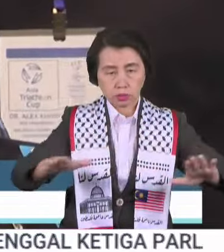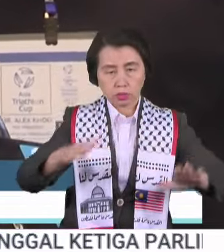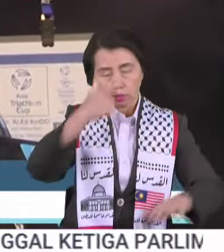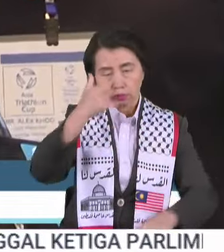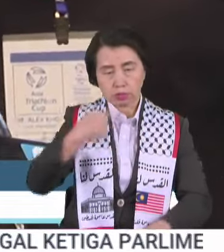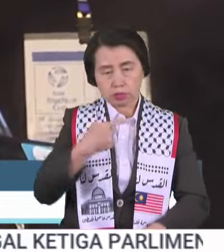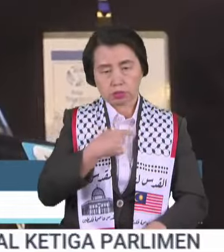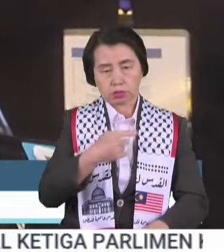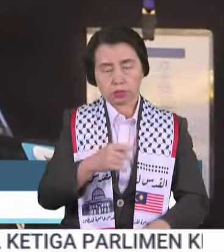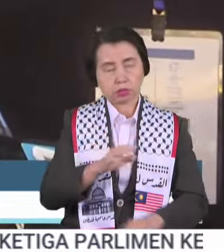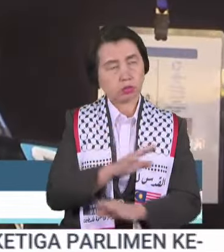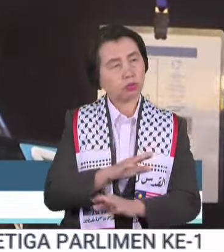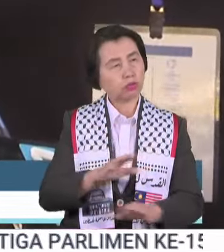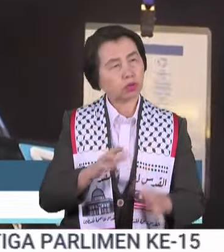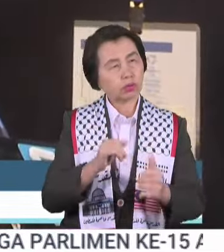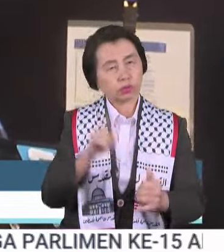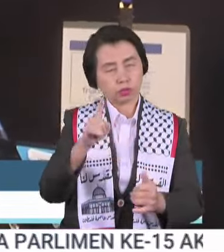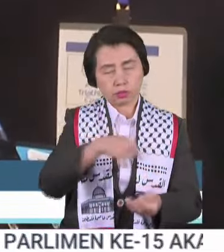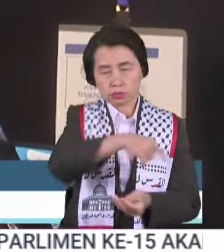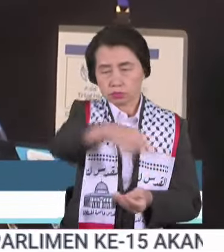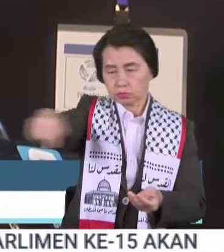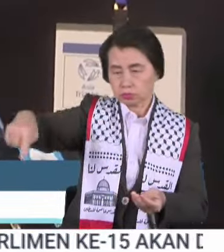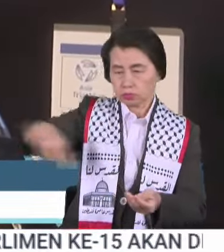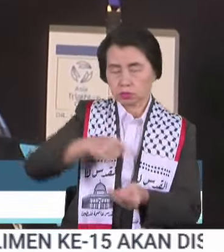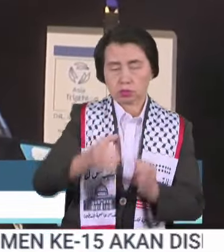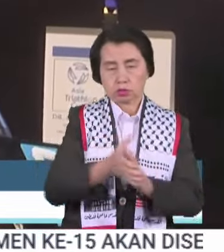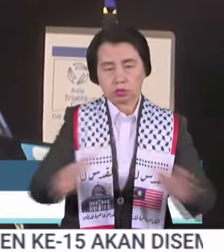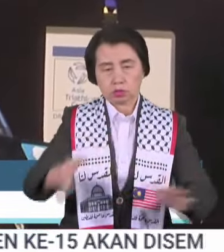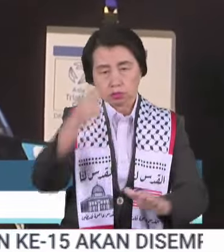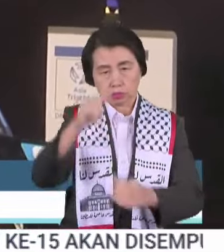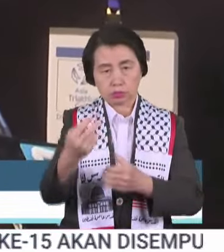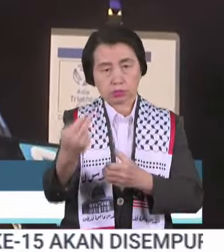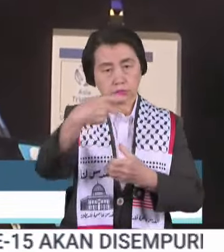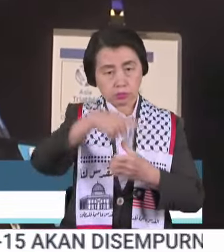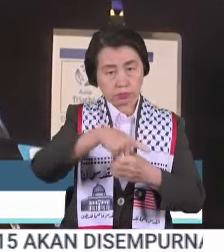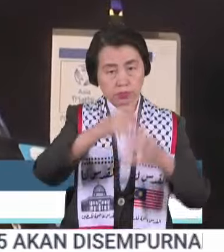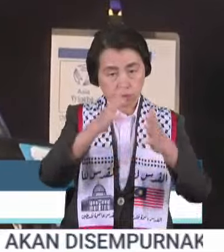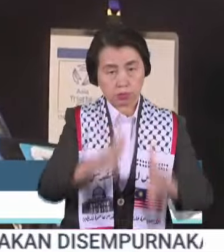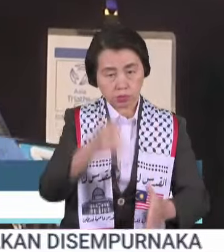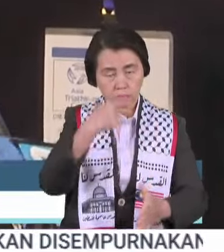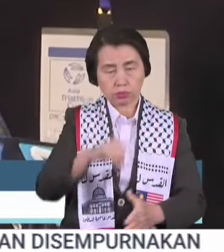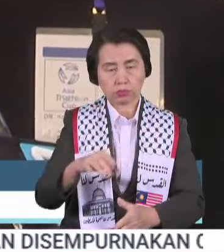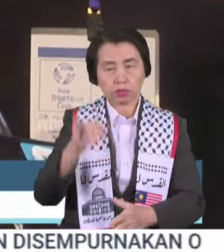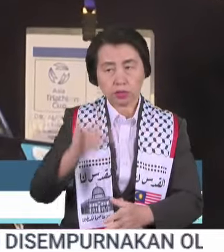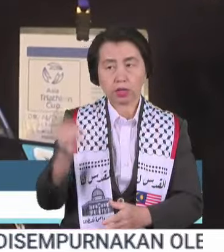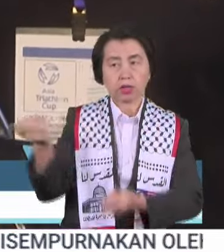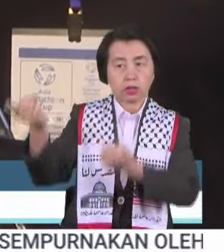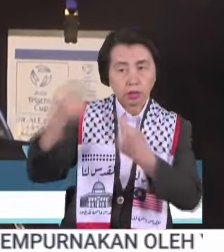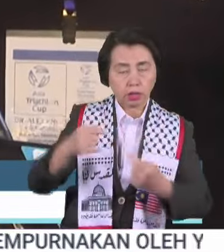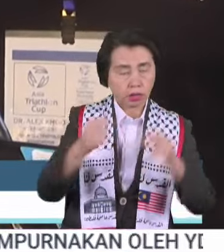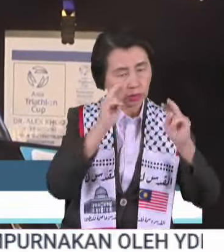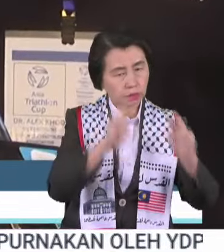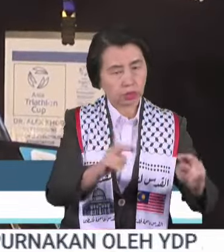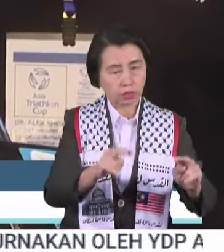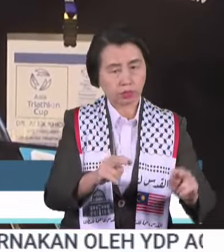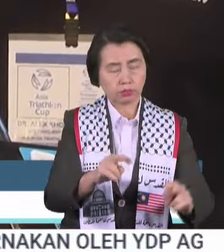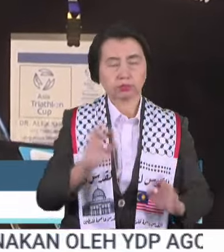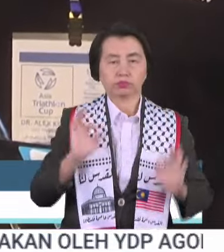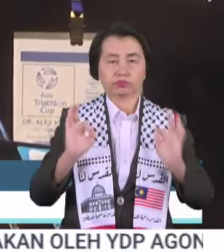bukan saja wujudkan satu persekitaran yang selamat untuk penyerta tetapi untuk yang datang juga melihat.